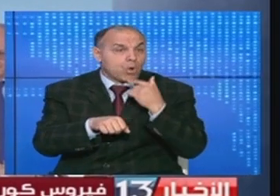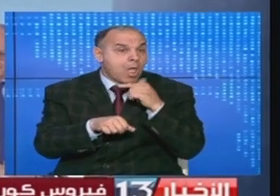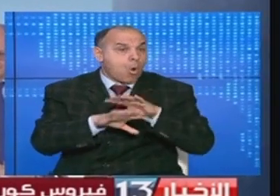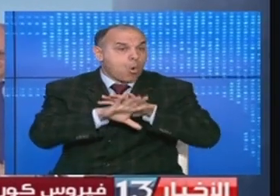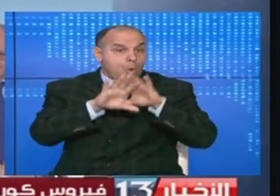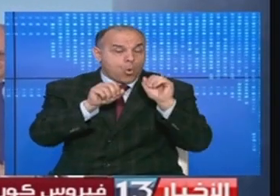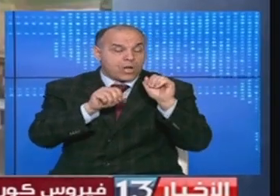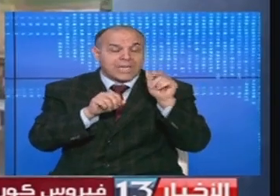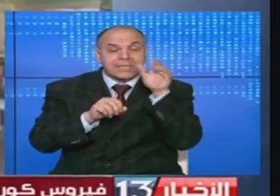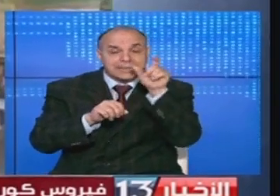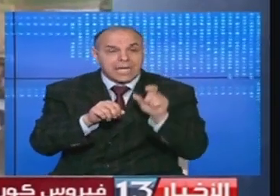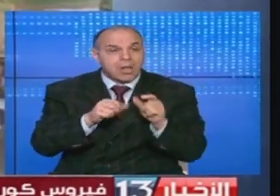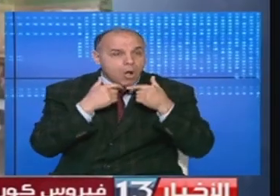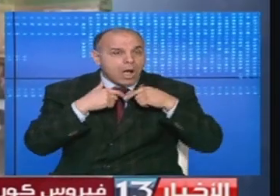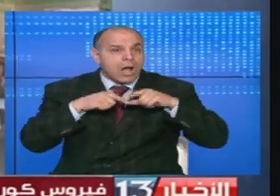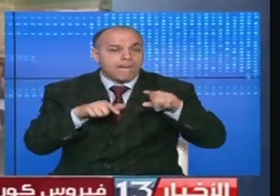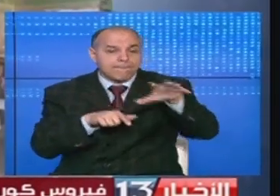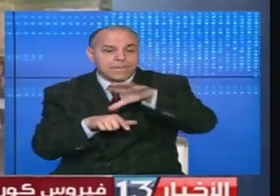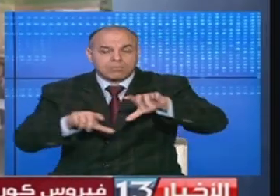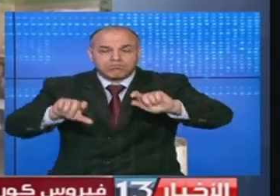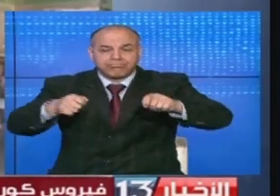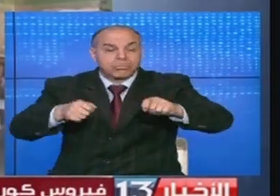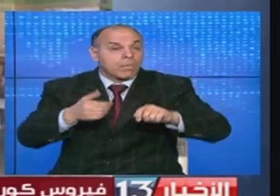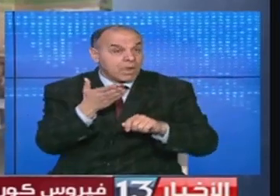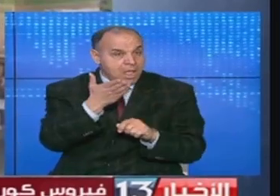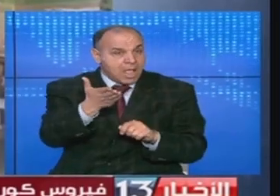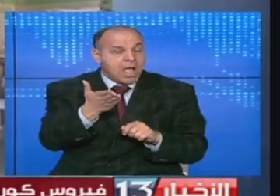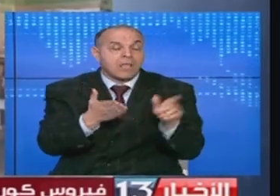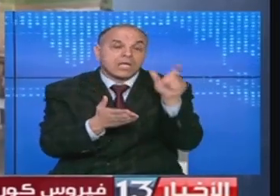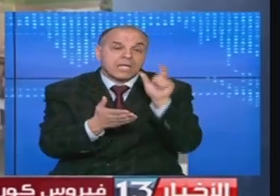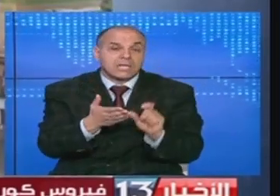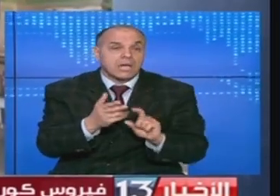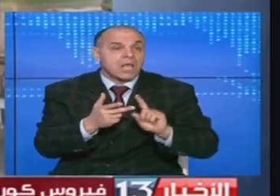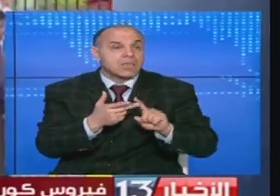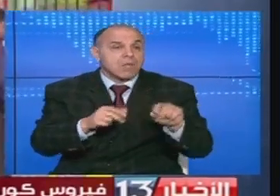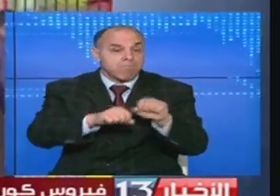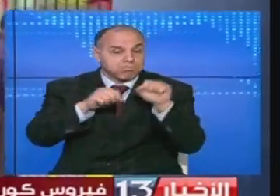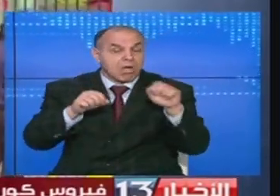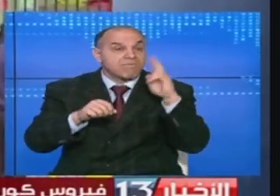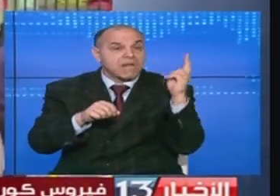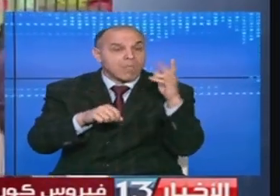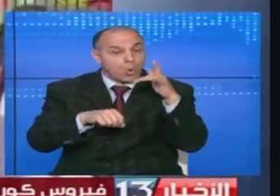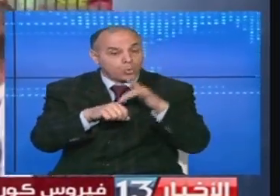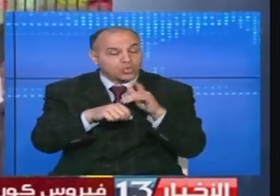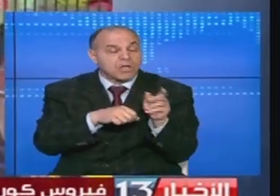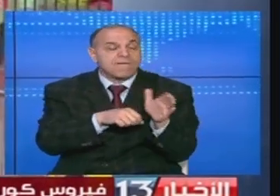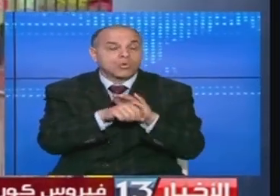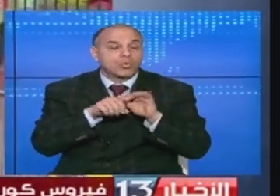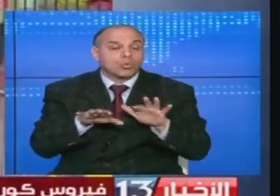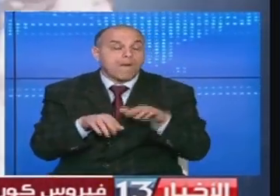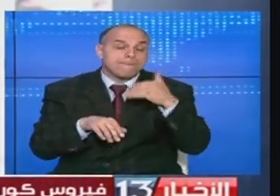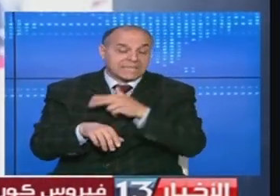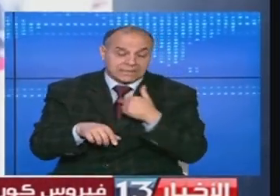كافه انحاء البلاد واعلانها منطقه موبوءه وتعد ايطاليا الثاني اكبر الدول اصابه بالفيروس بعد الصين